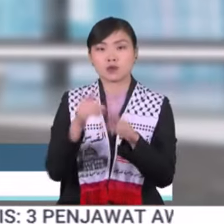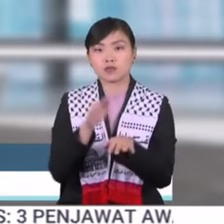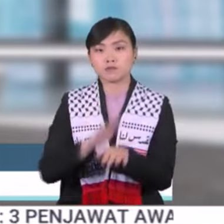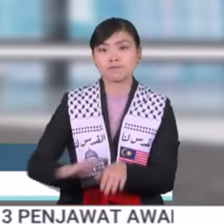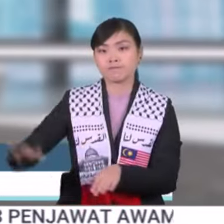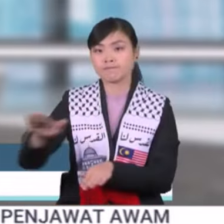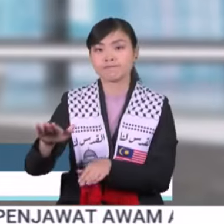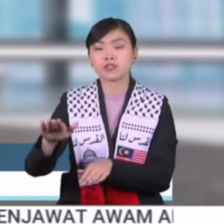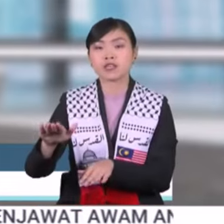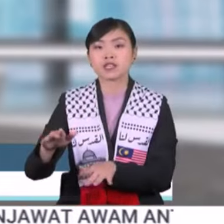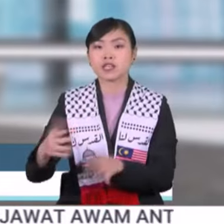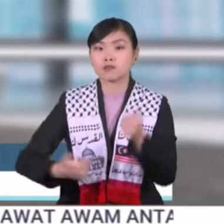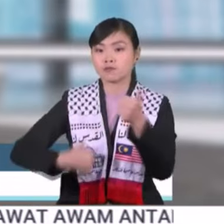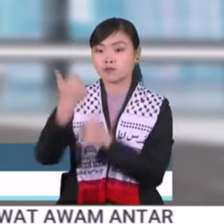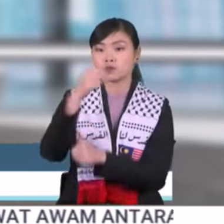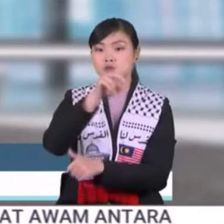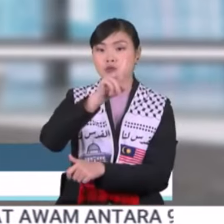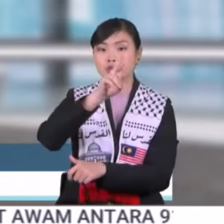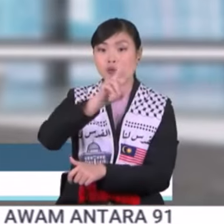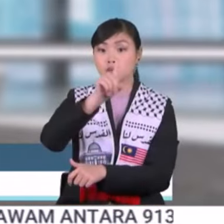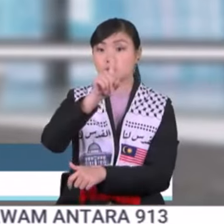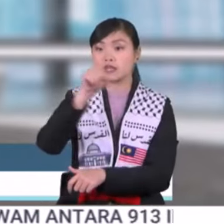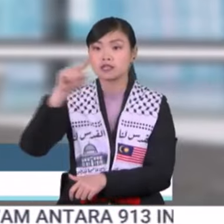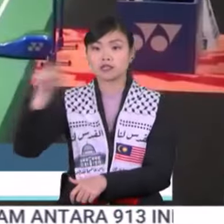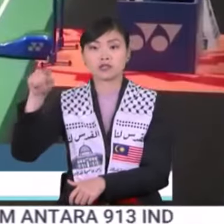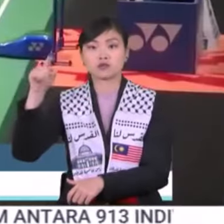menang 21-10 pada set pertama.